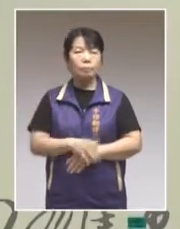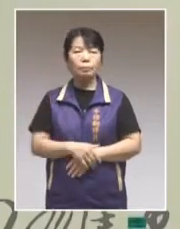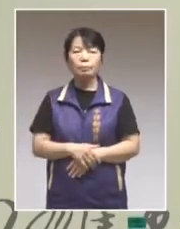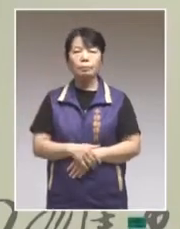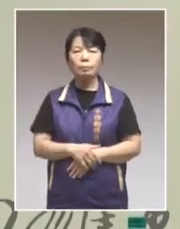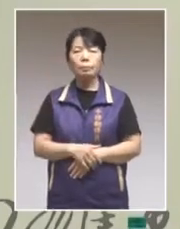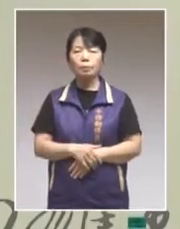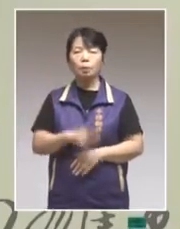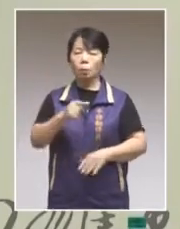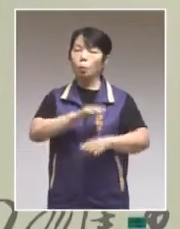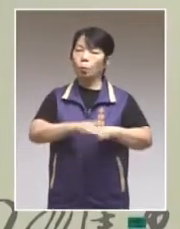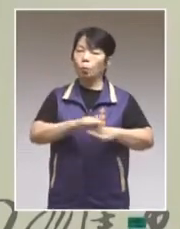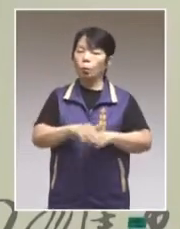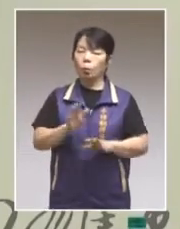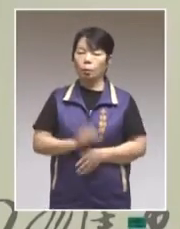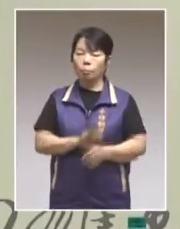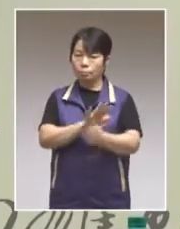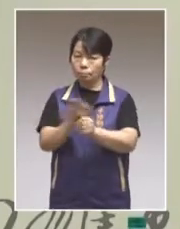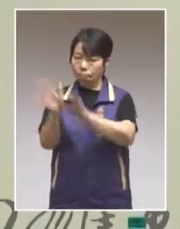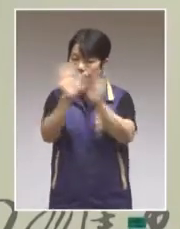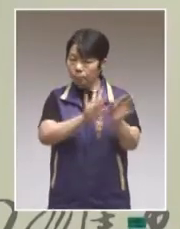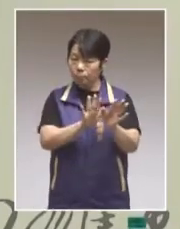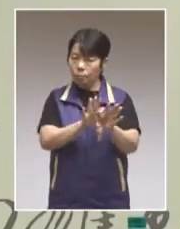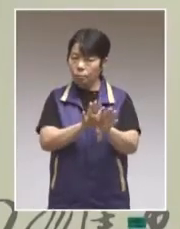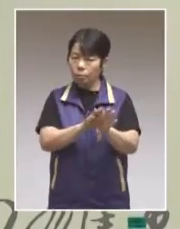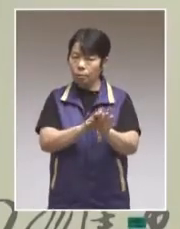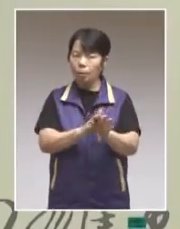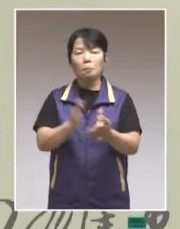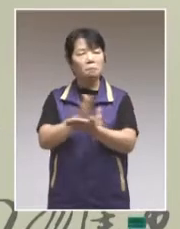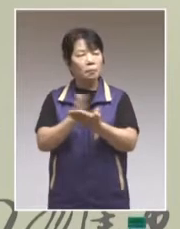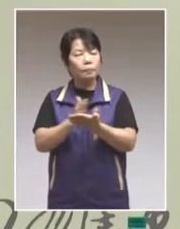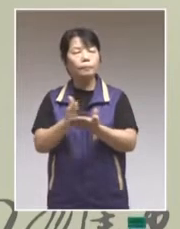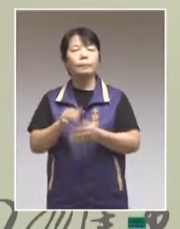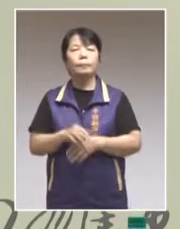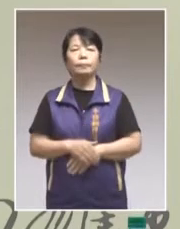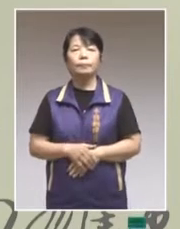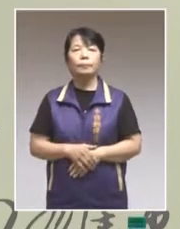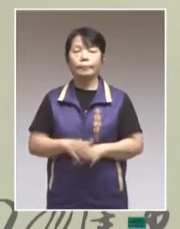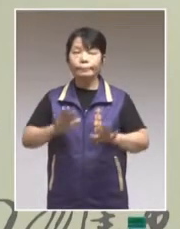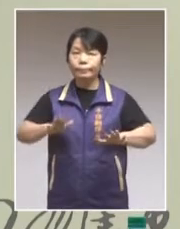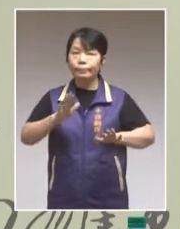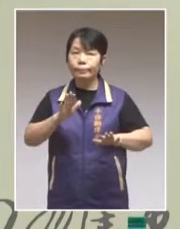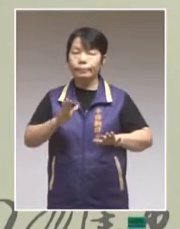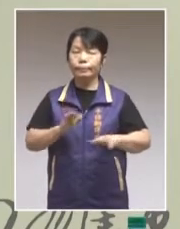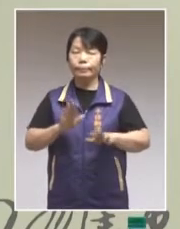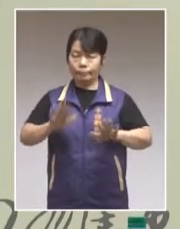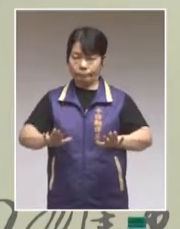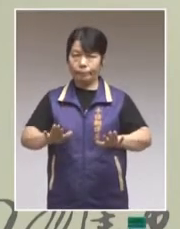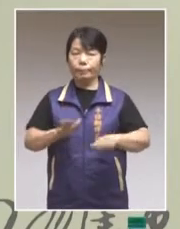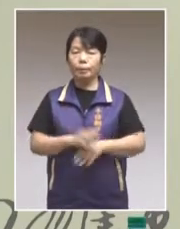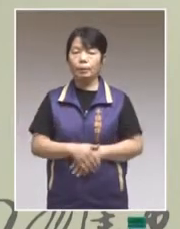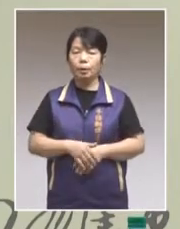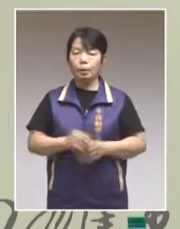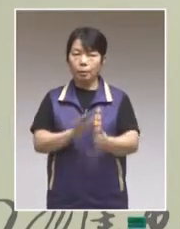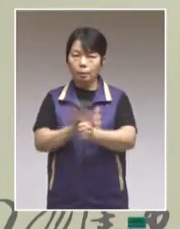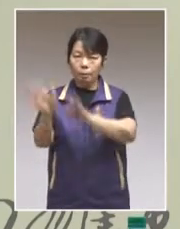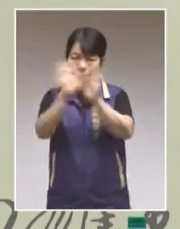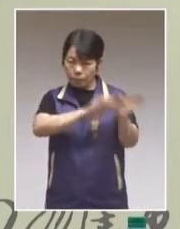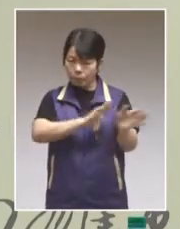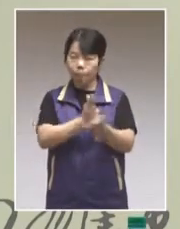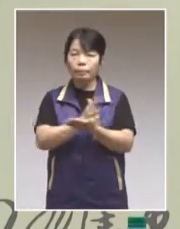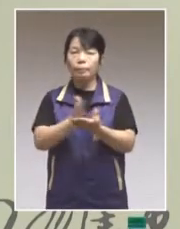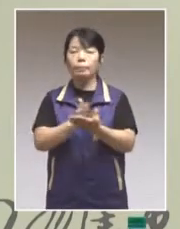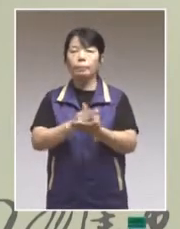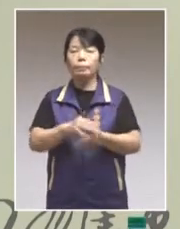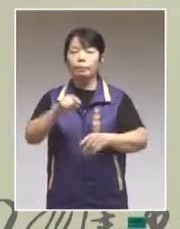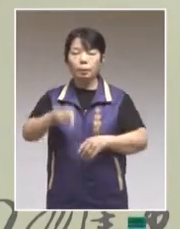我们会看疫情的哈。我今天讲当然是。今天做疫情的判断，但是我